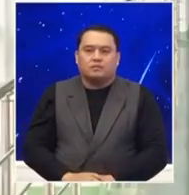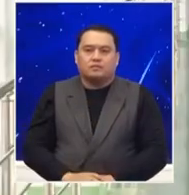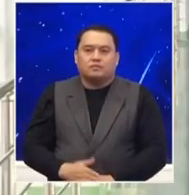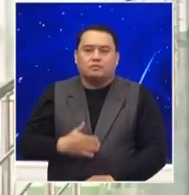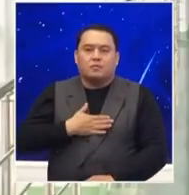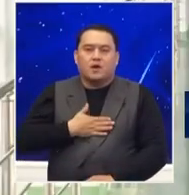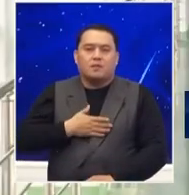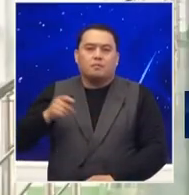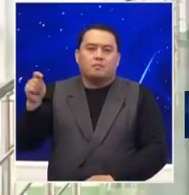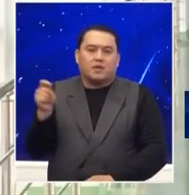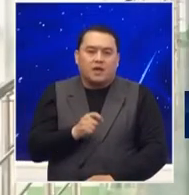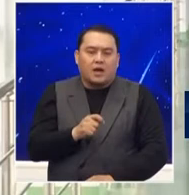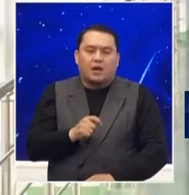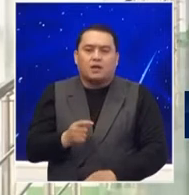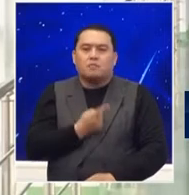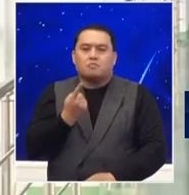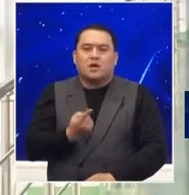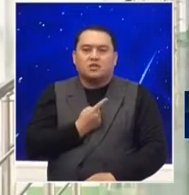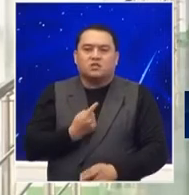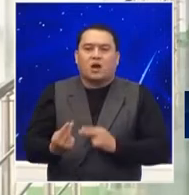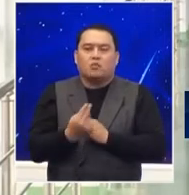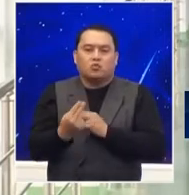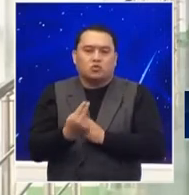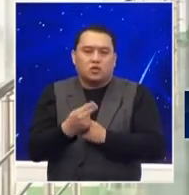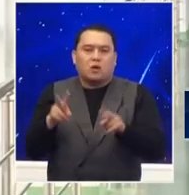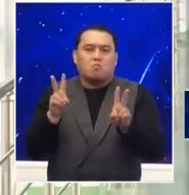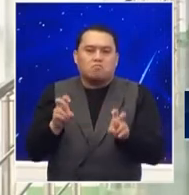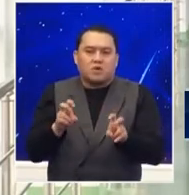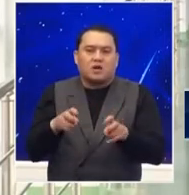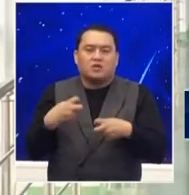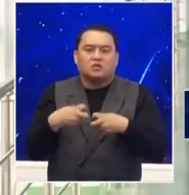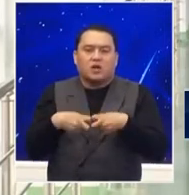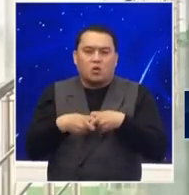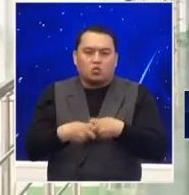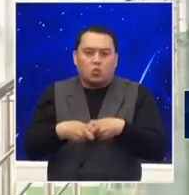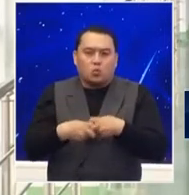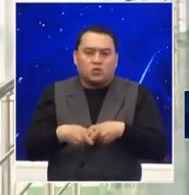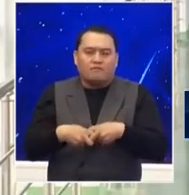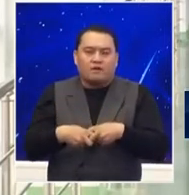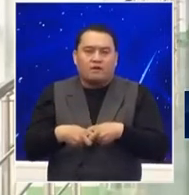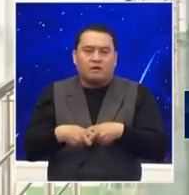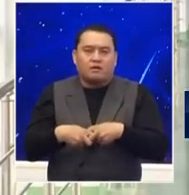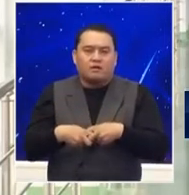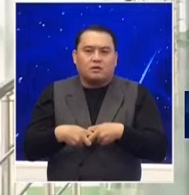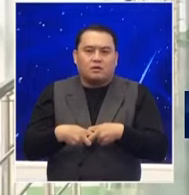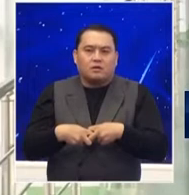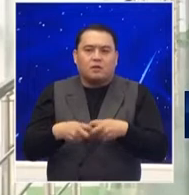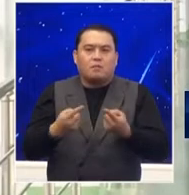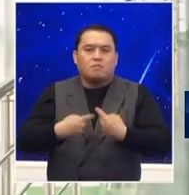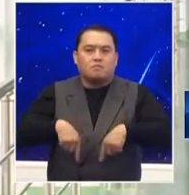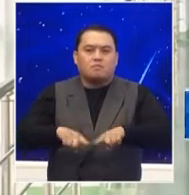приехали проводить мастер-класс по теме артроскопии коленного сустава на